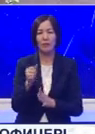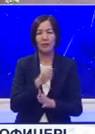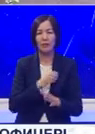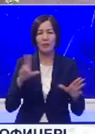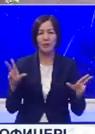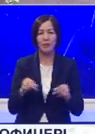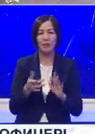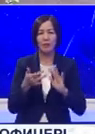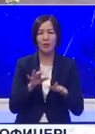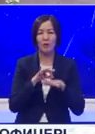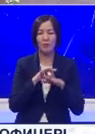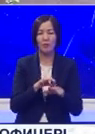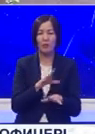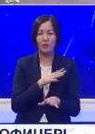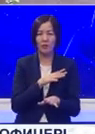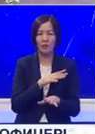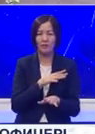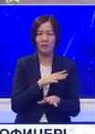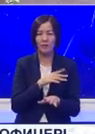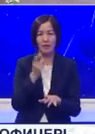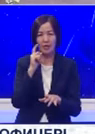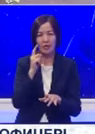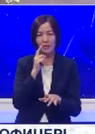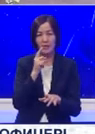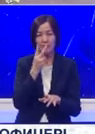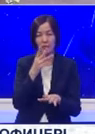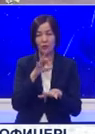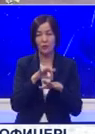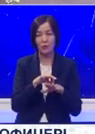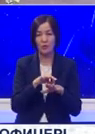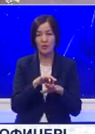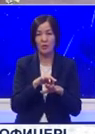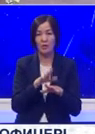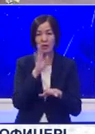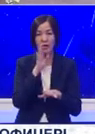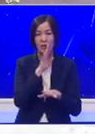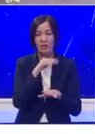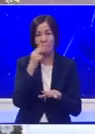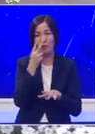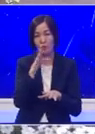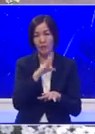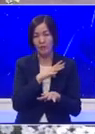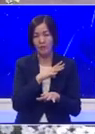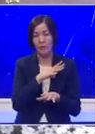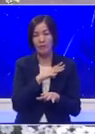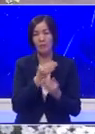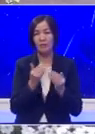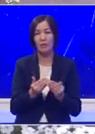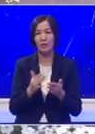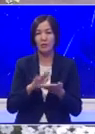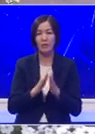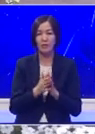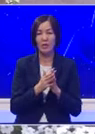қана онлайн режимде әскери бөлімнің Instagram парақшасынан өтетін аталымдар сол жерден тамашалайтын болады. Биыл